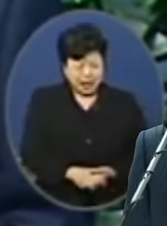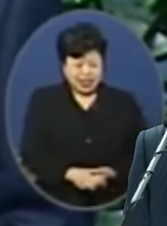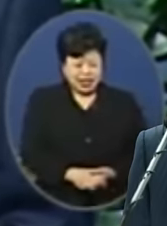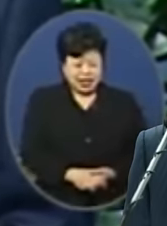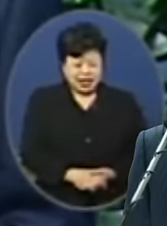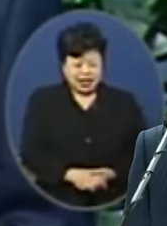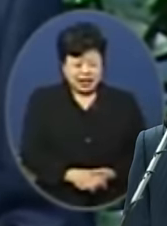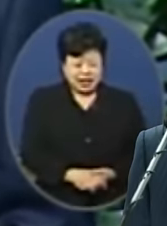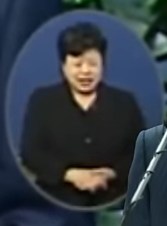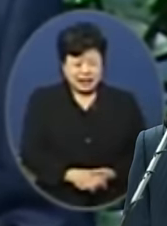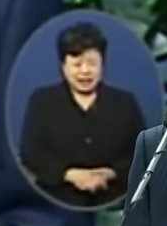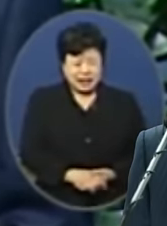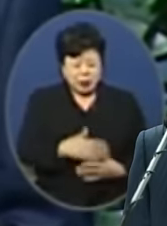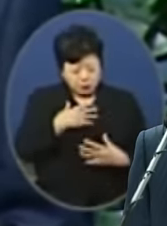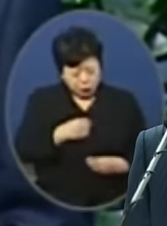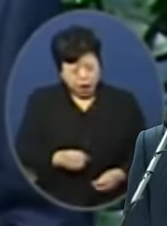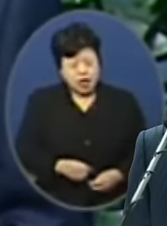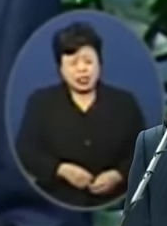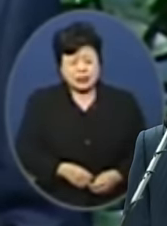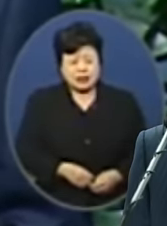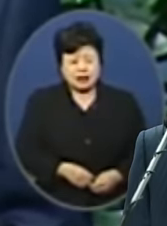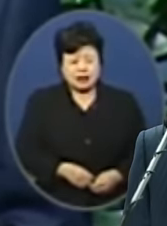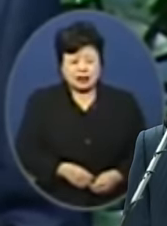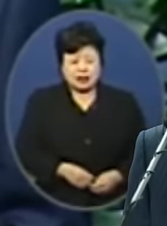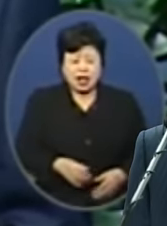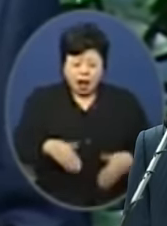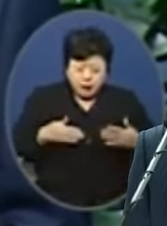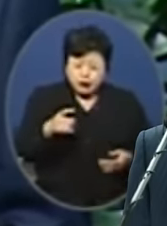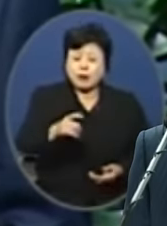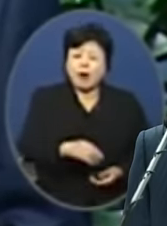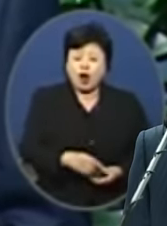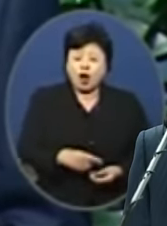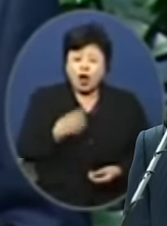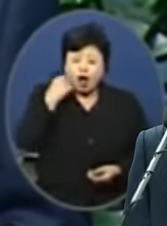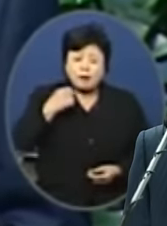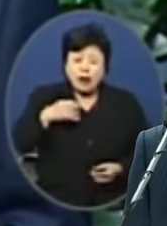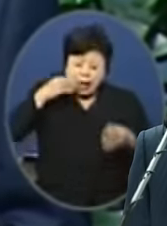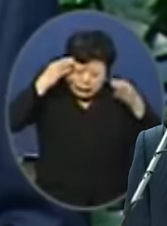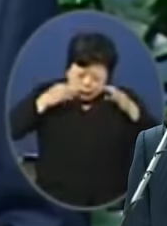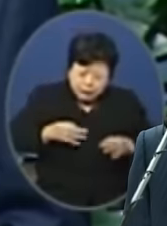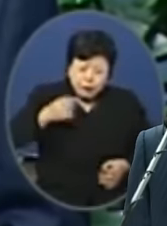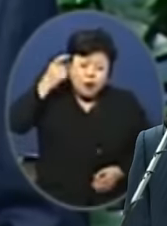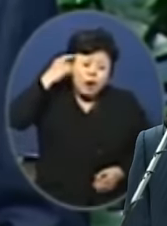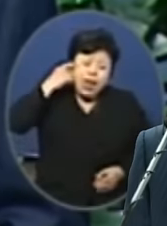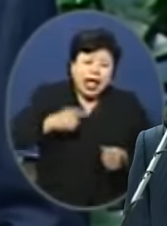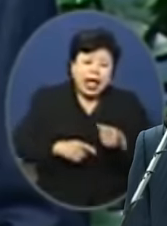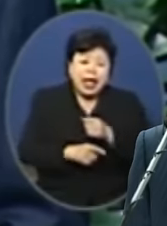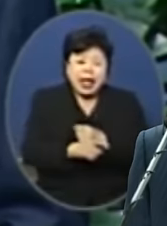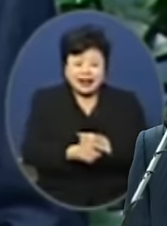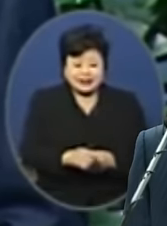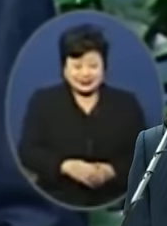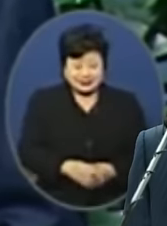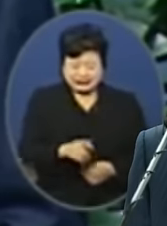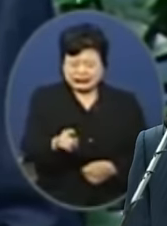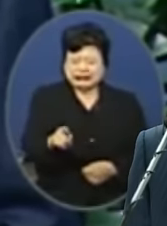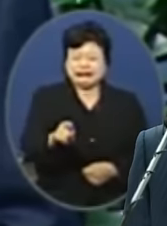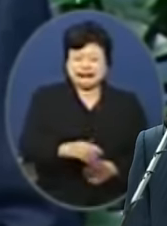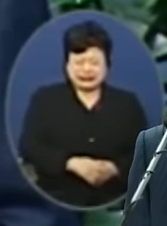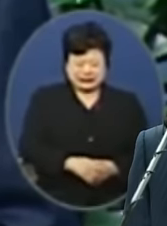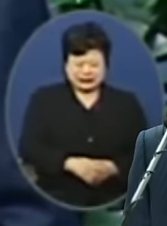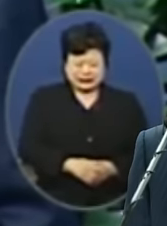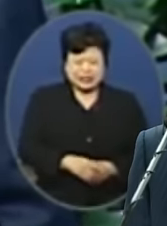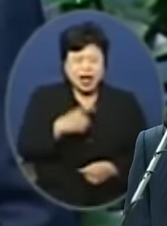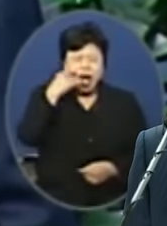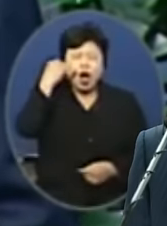괜히 과장하지 마라. 보니까 짐 가벼운데 무슨 땀을 벌벌 흘리냐. 야 이 새끼야